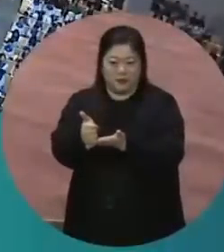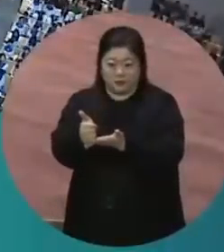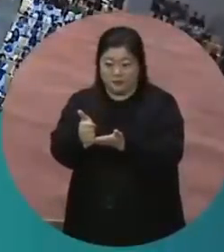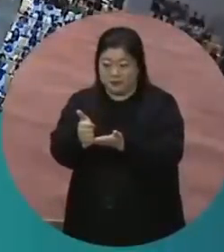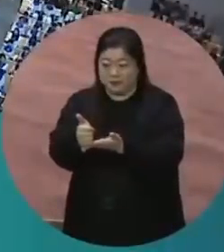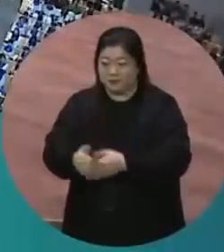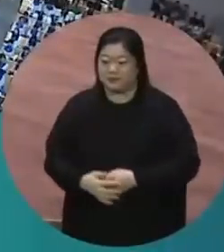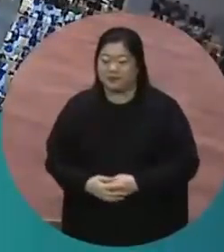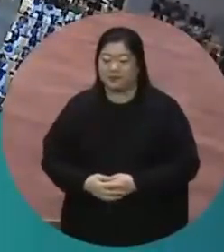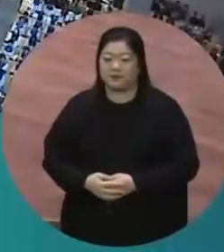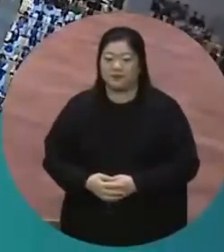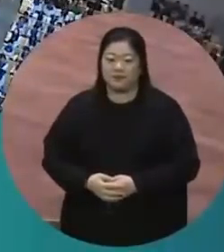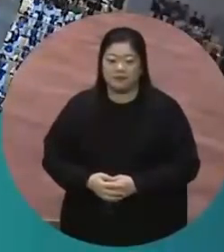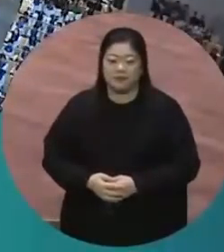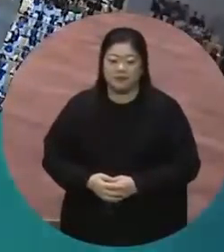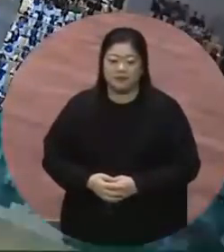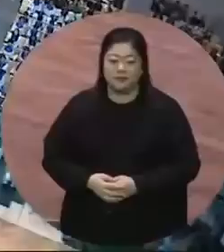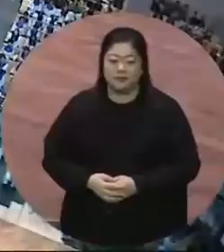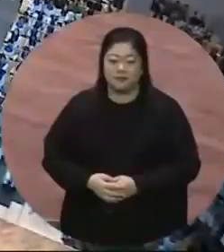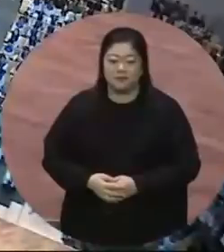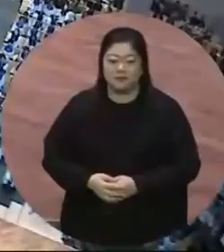그리스도시니라.